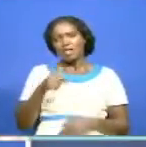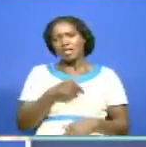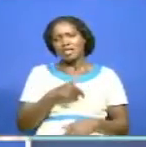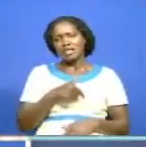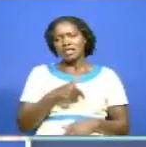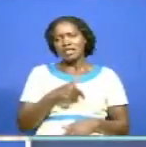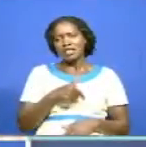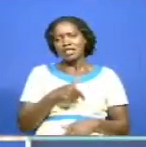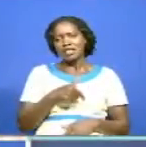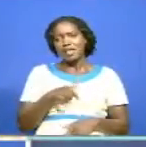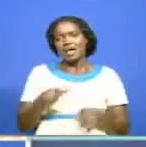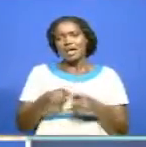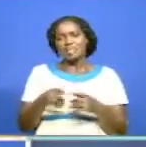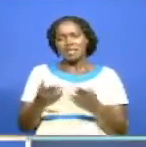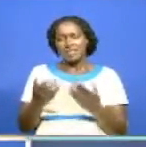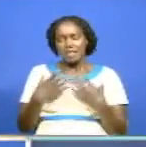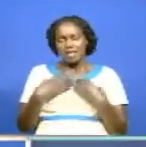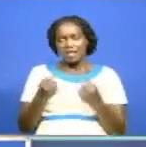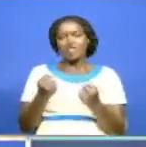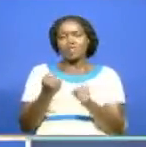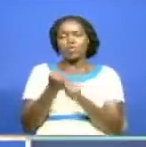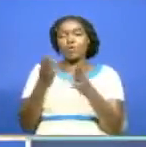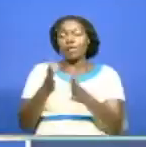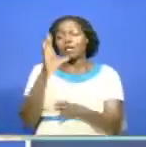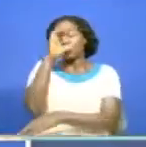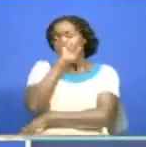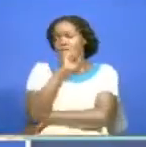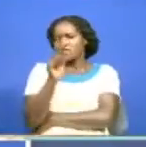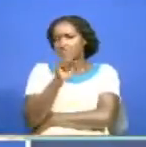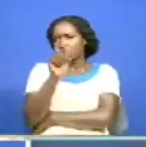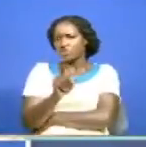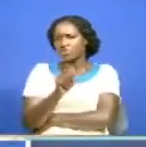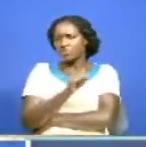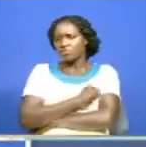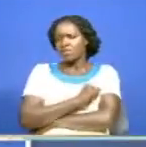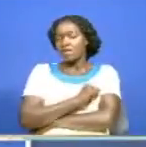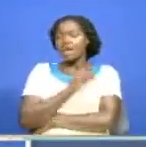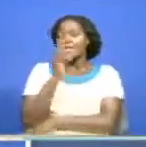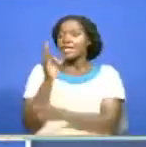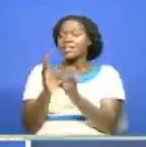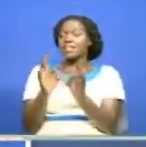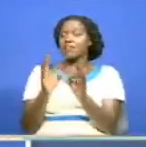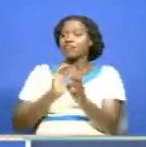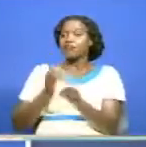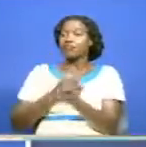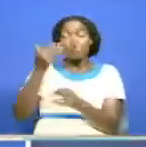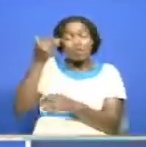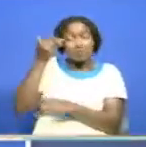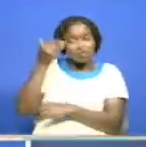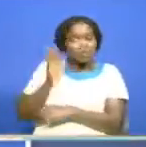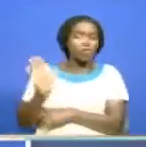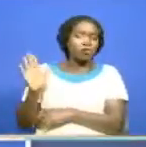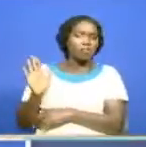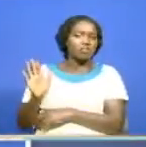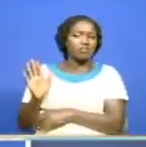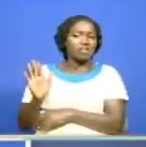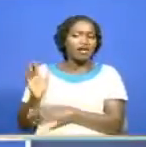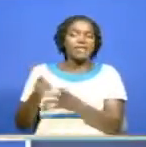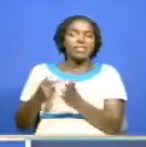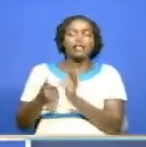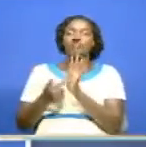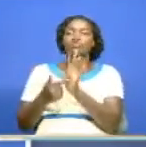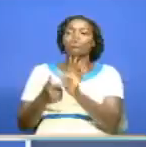kama wanaafya, hudumu wa afya ndio basi hatuna? Basi tunasema kama basi ni tume hawataki, watuonyeshe